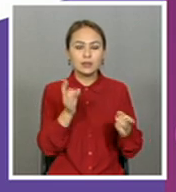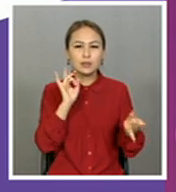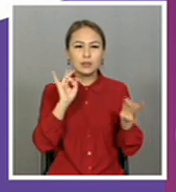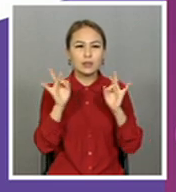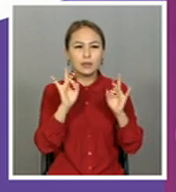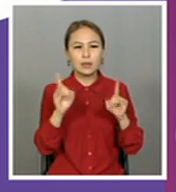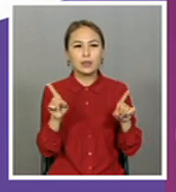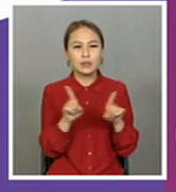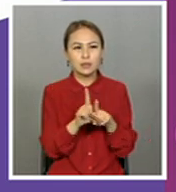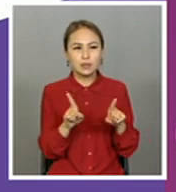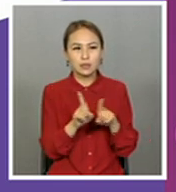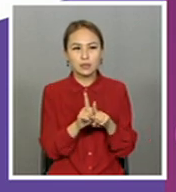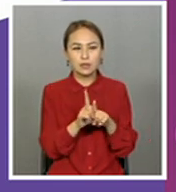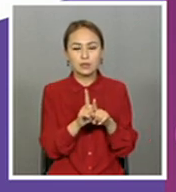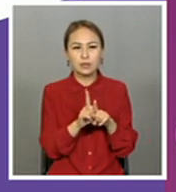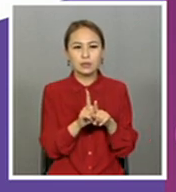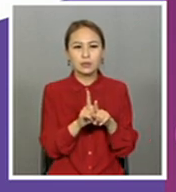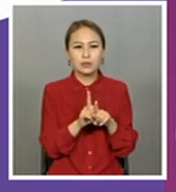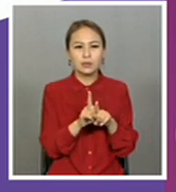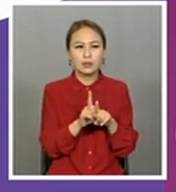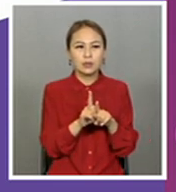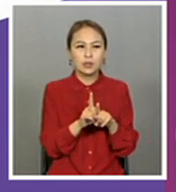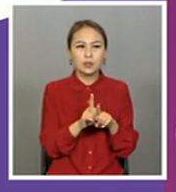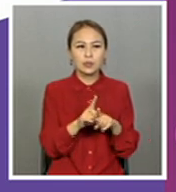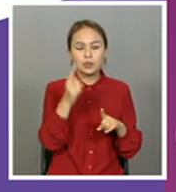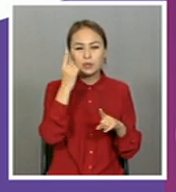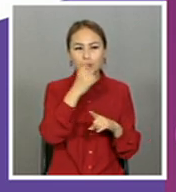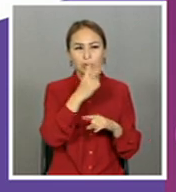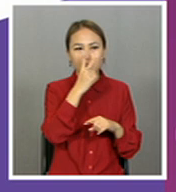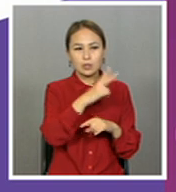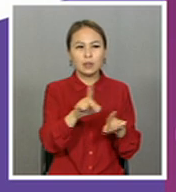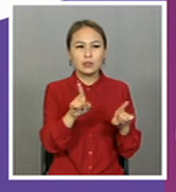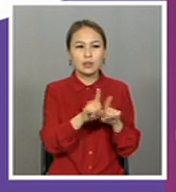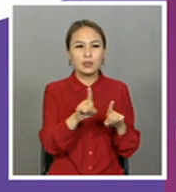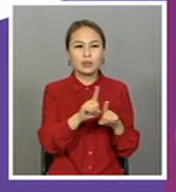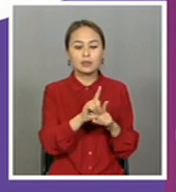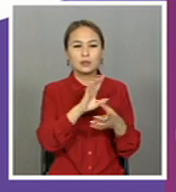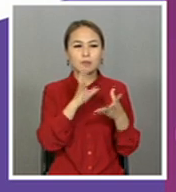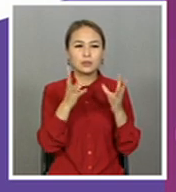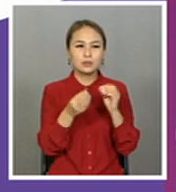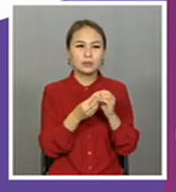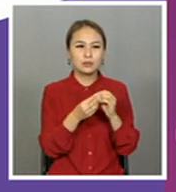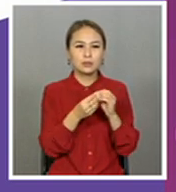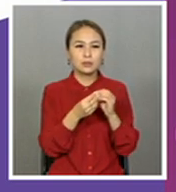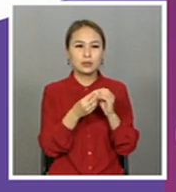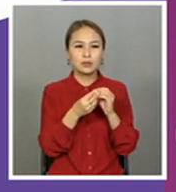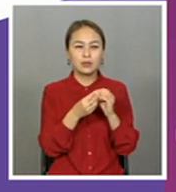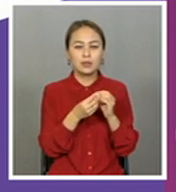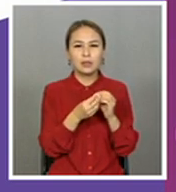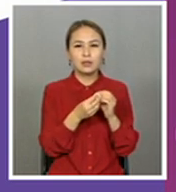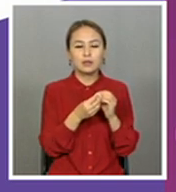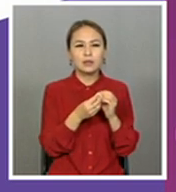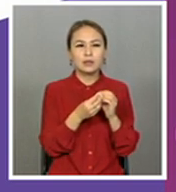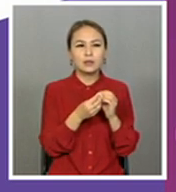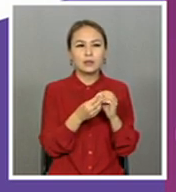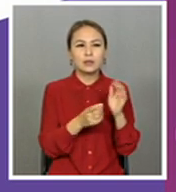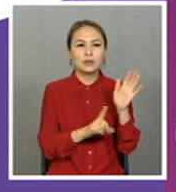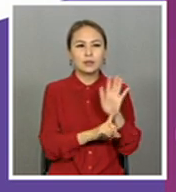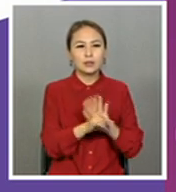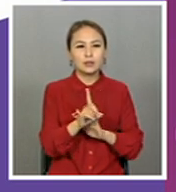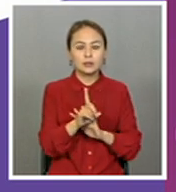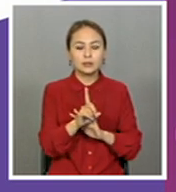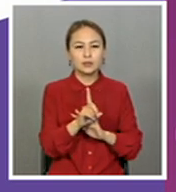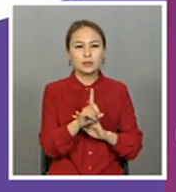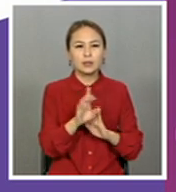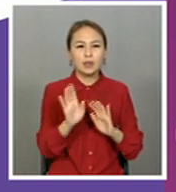Сақылдаған сары аязда да, көзге түртсе көргісіз, тас қараңғыда да,